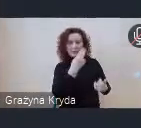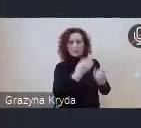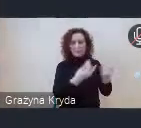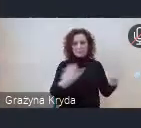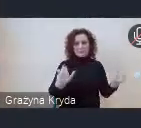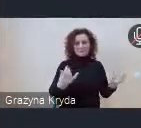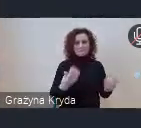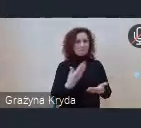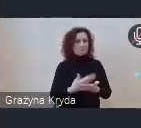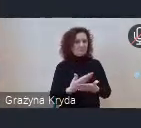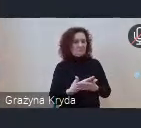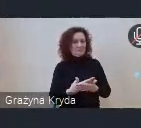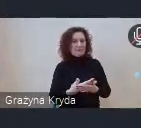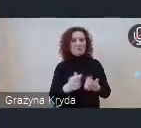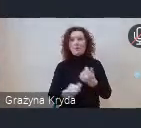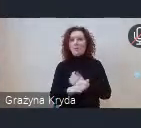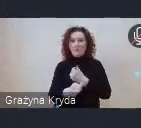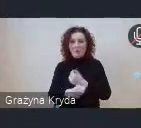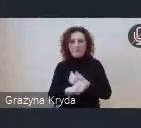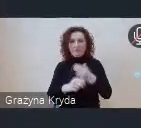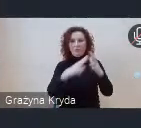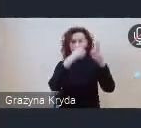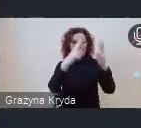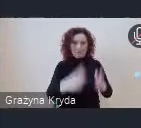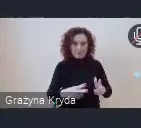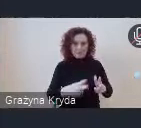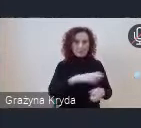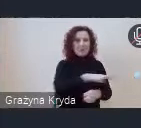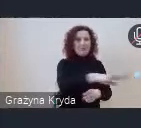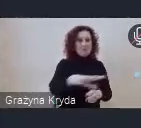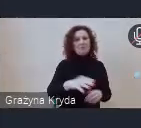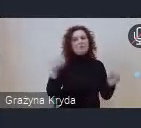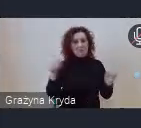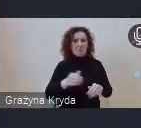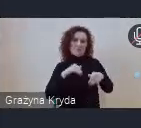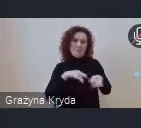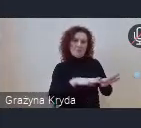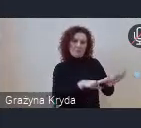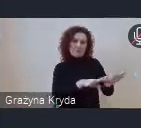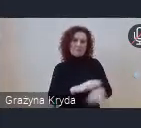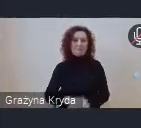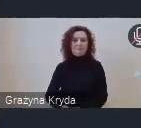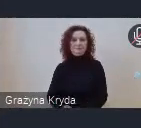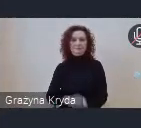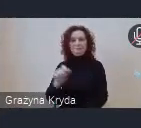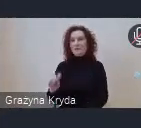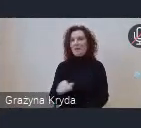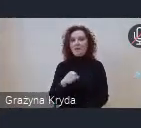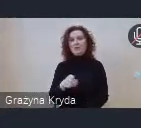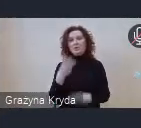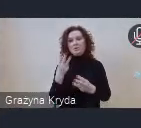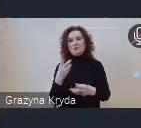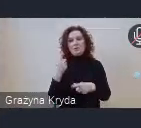otoczenie i na budynki na wytwory nasze mamy wpływ i i to jest jakby taki taki ważny element